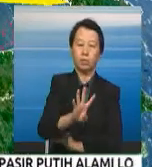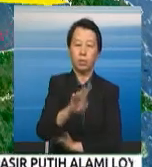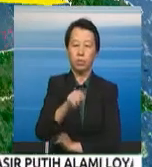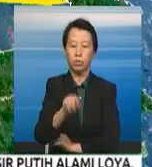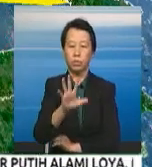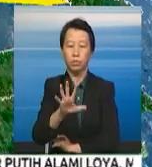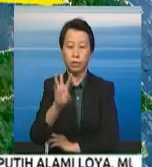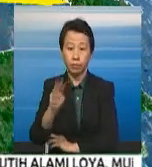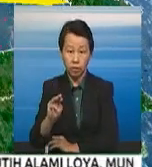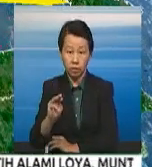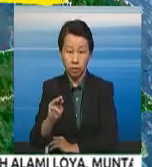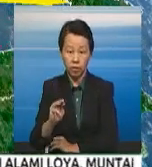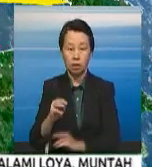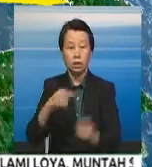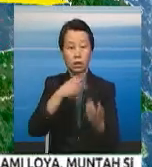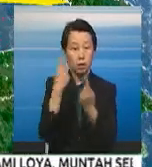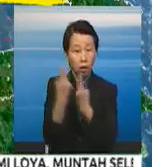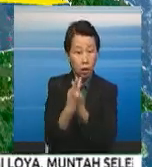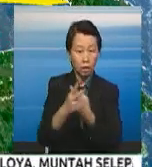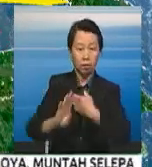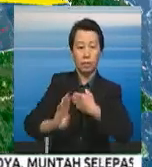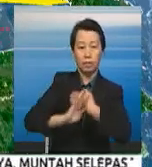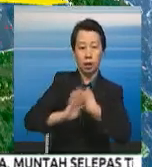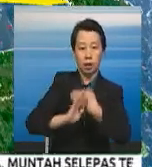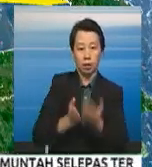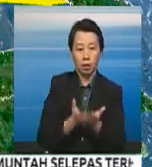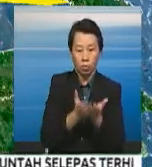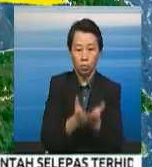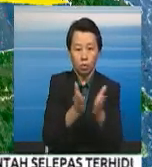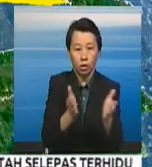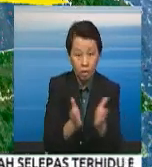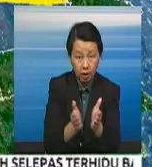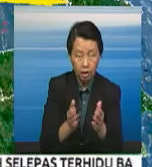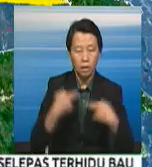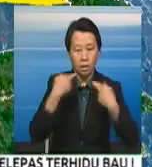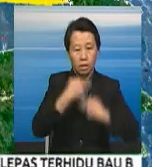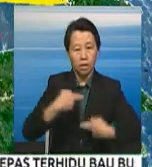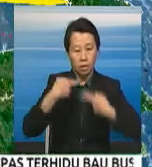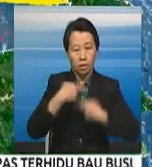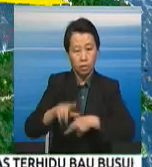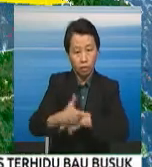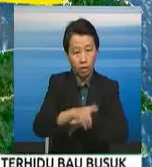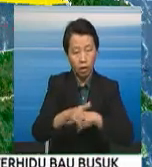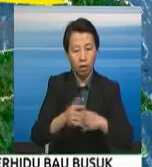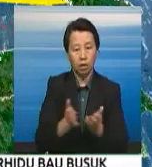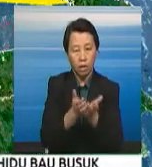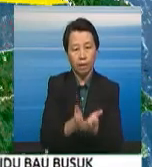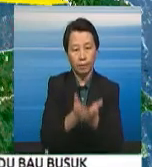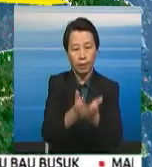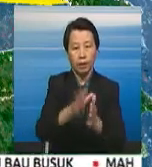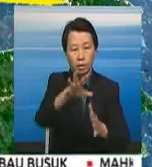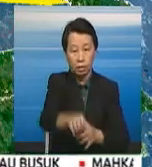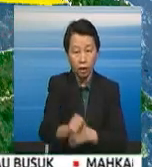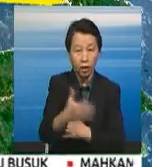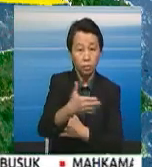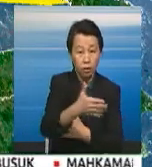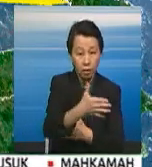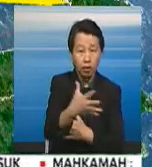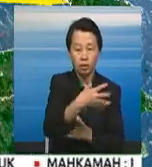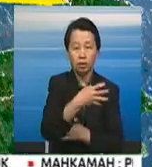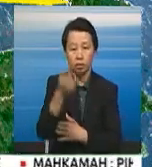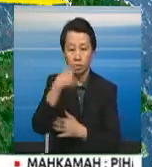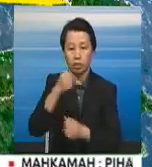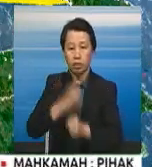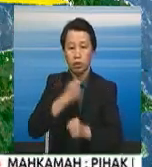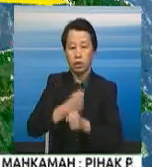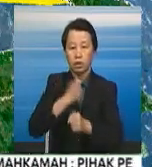4.5 meter, yang mana keadaan ini adalah berbahaya kepada bot-bot kecil, rekreasi laut, aktiviti perkapalan menangkap ikan dan juga kepada